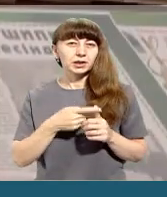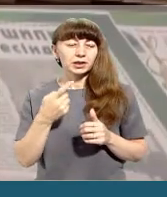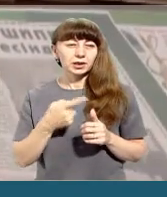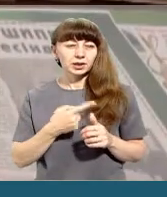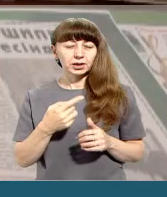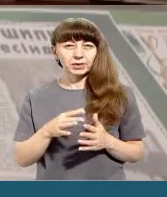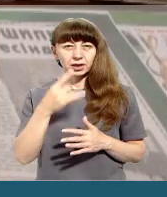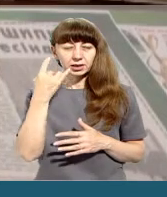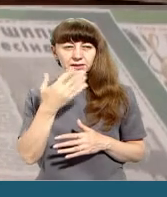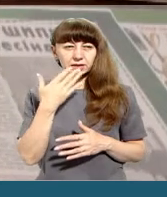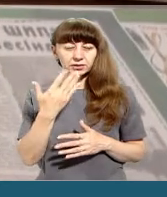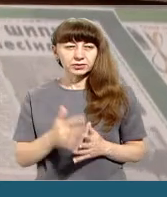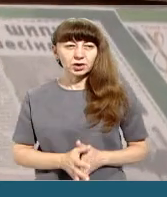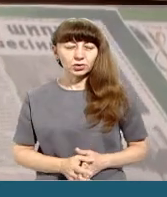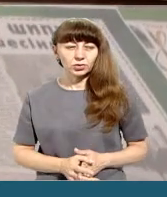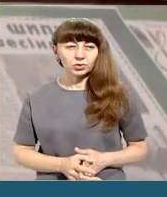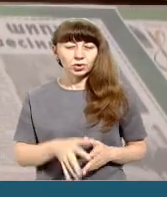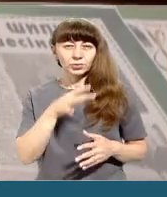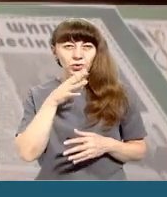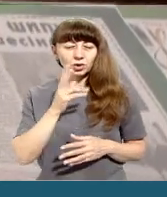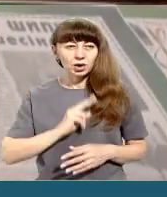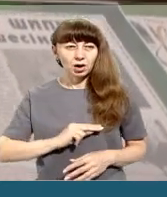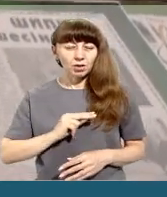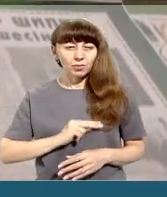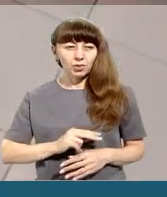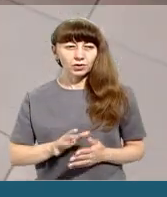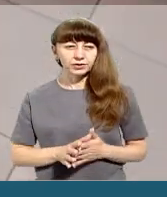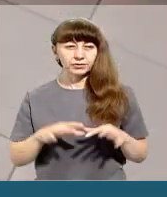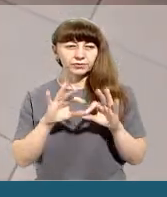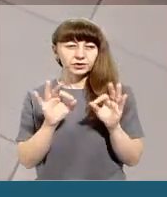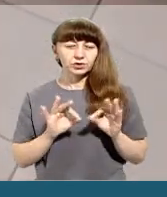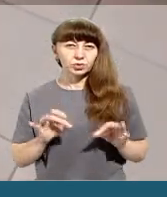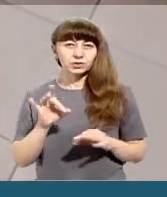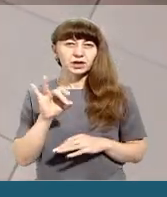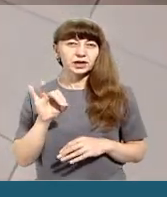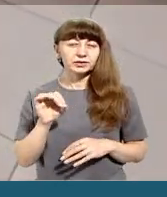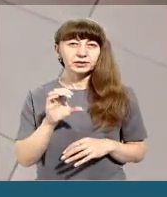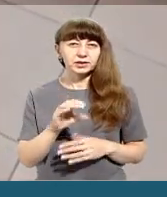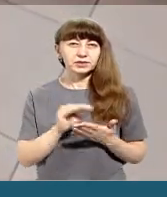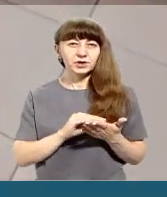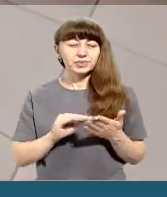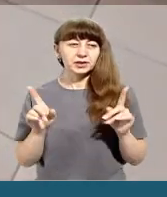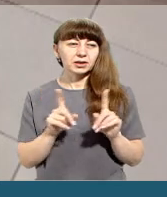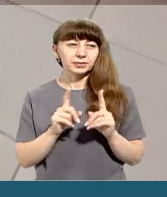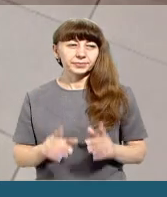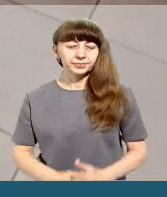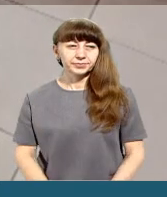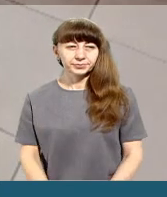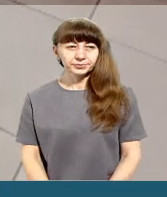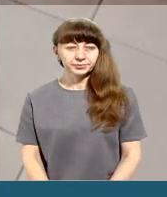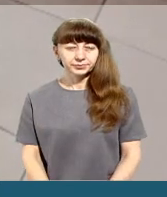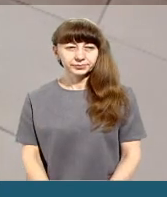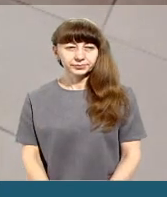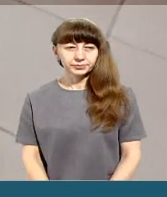өткен ғасырдың ортасынан бастап, әсіресе айтыс өнері мен дастандар жазуда көп еңбек сіңірген. Сонымен қатар халық ауыз